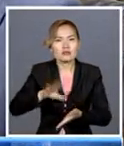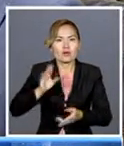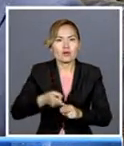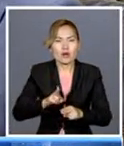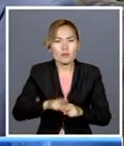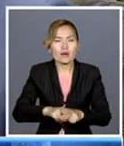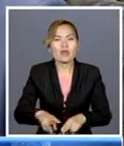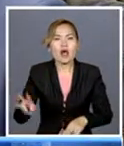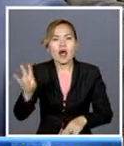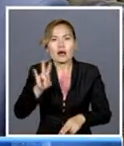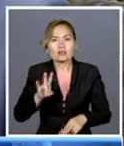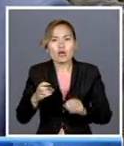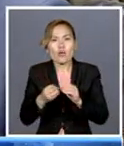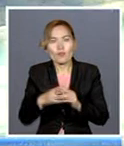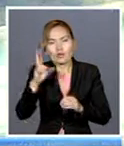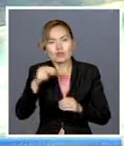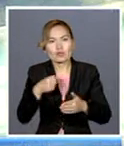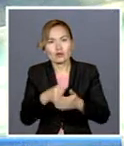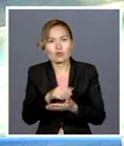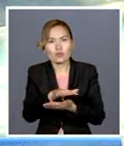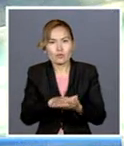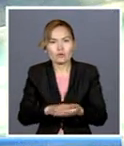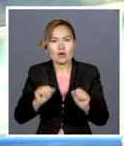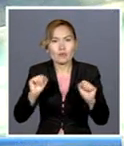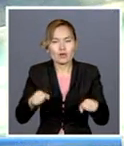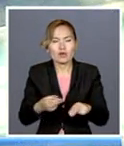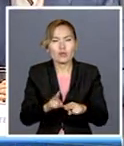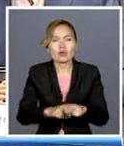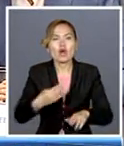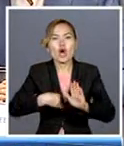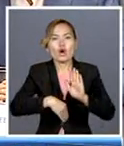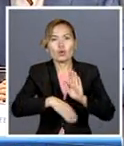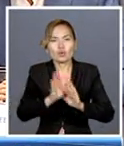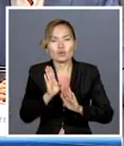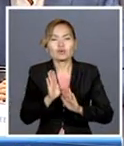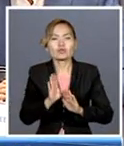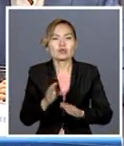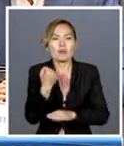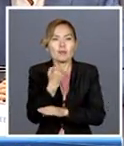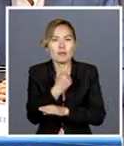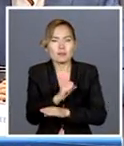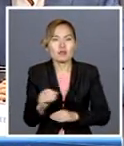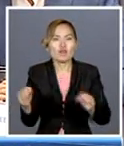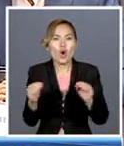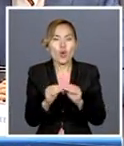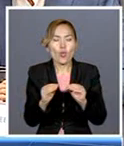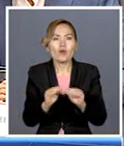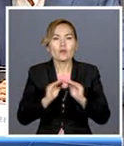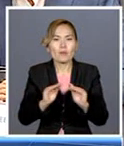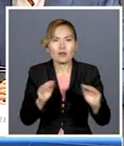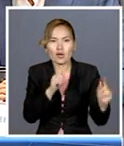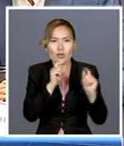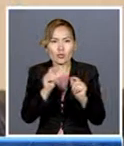жұмыстарын қазанның 15-іне дейін ұсына алады. Жүлделі орын алған 10 жобаның авторларына білім сертификаттары беріледі. Жобаның мақсаты